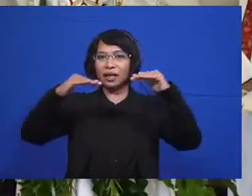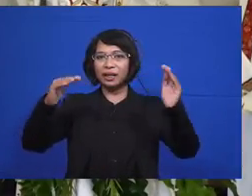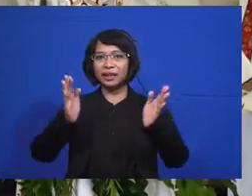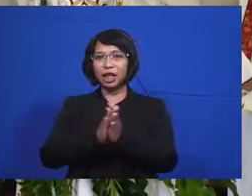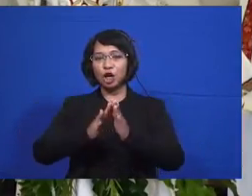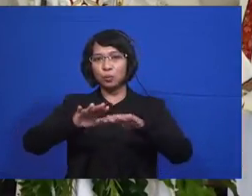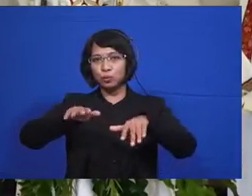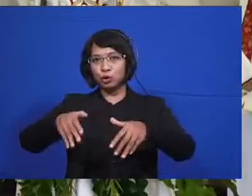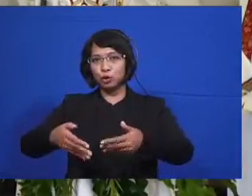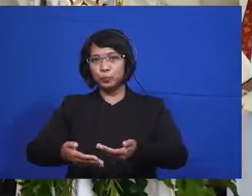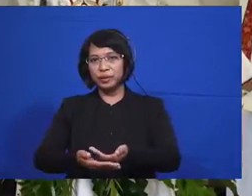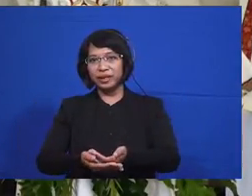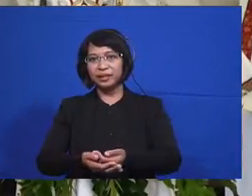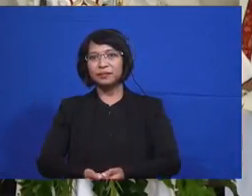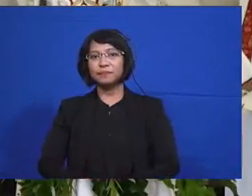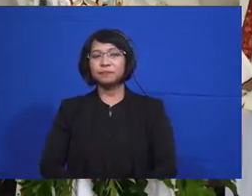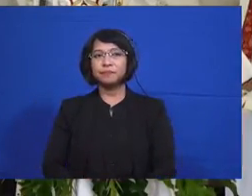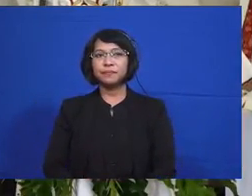bumi.